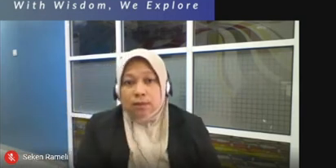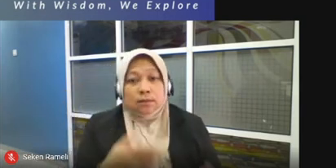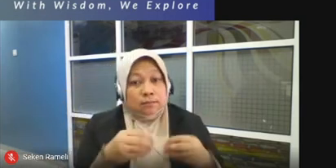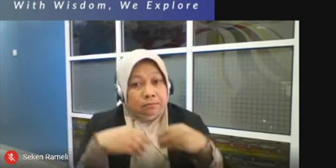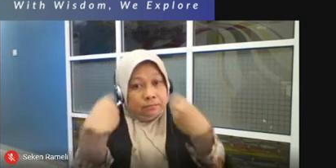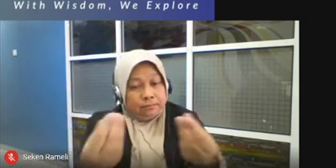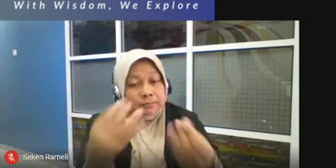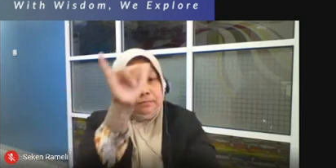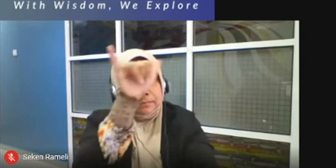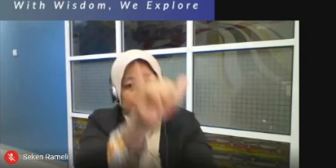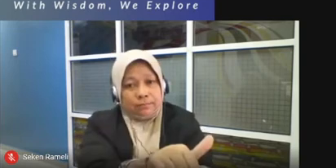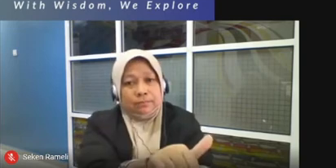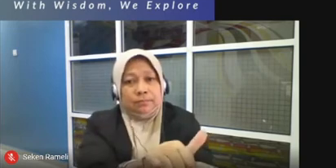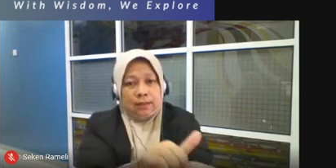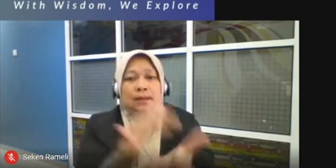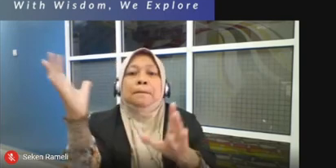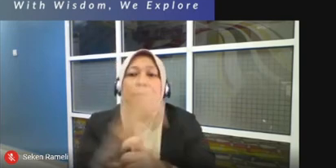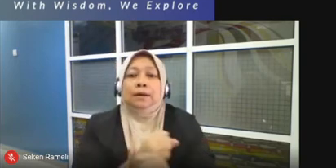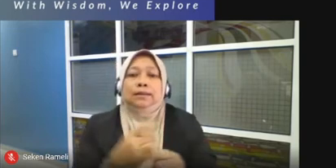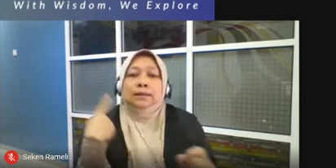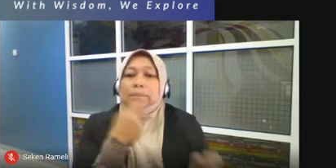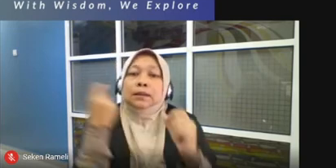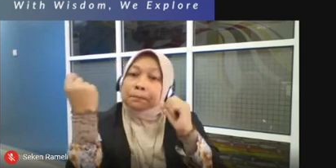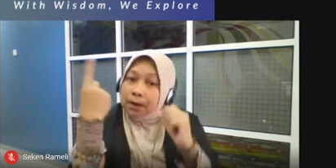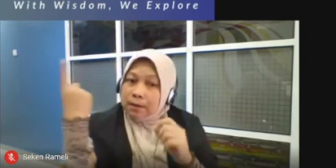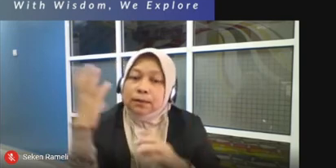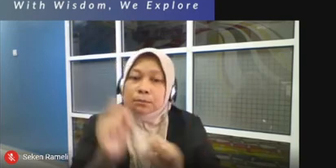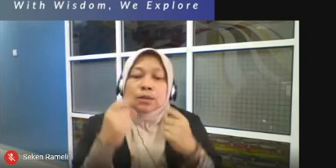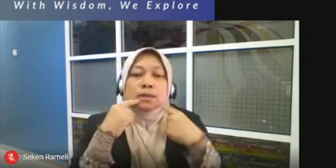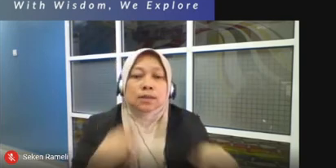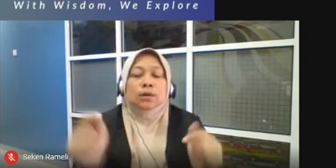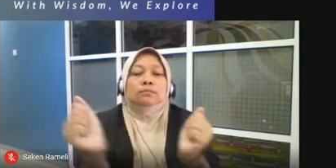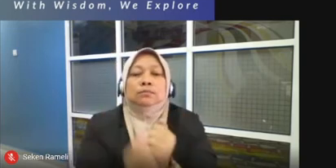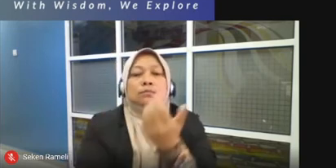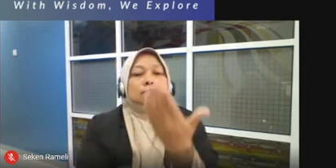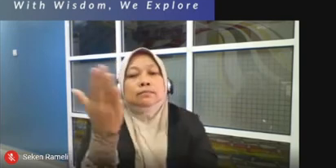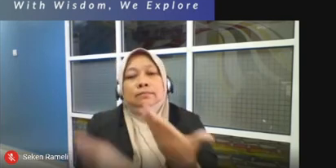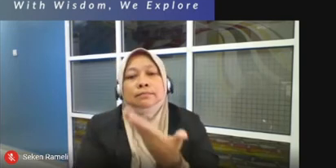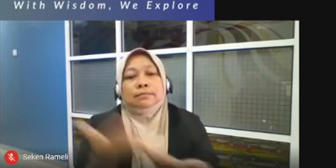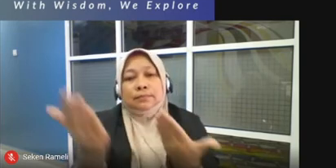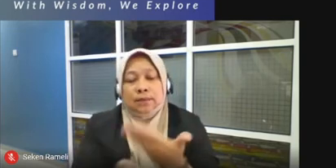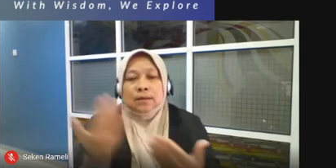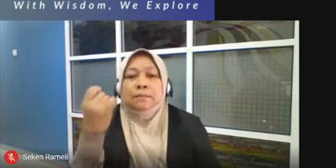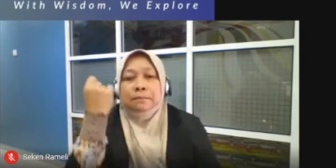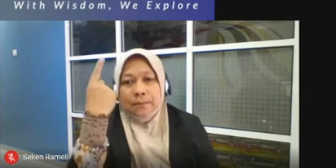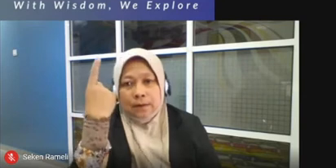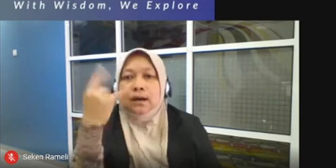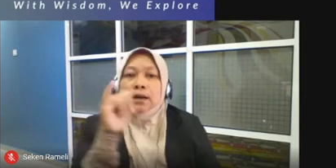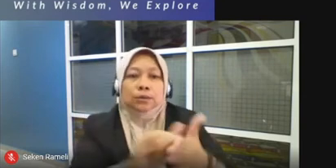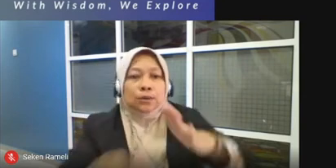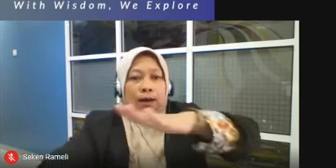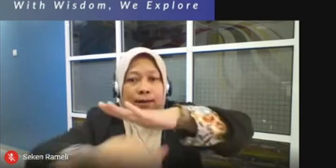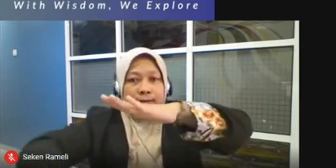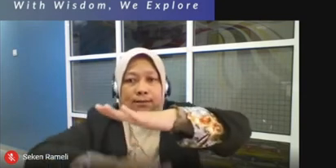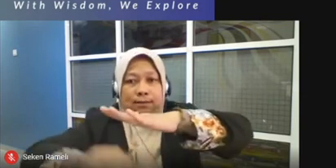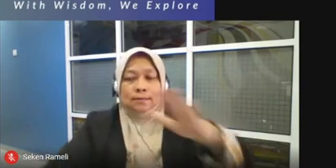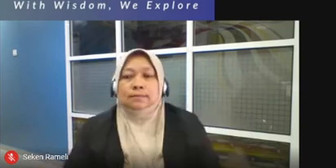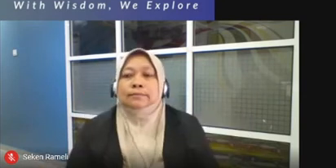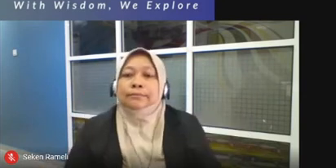tu apa ni, dapat difaham dan nak menjawab pun faham. Okay, okay, itu ini asas, asas komunikasi.